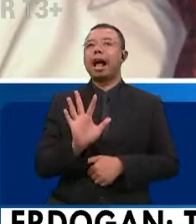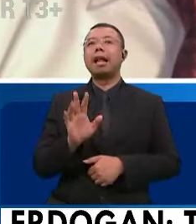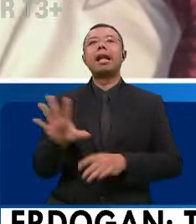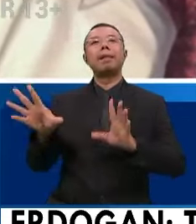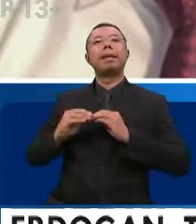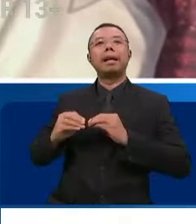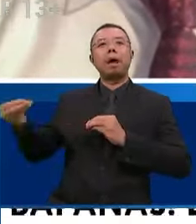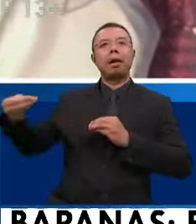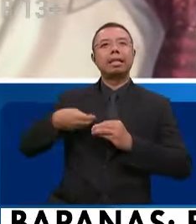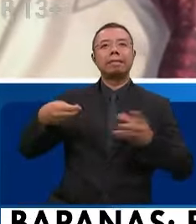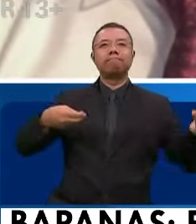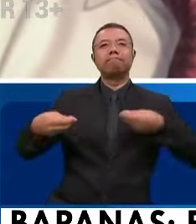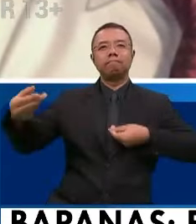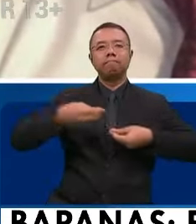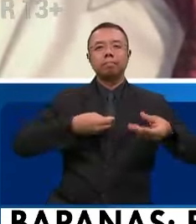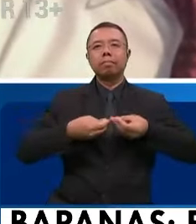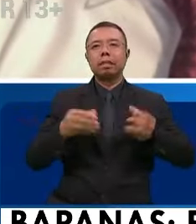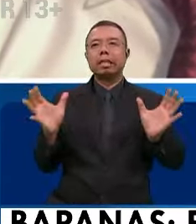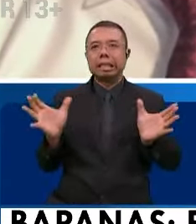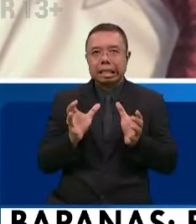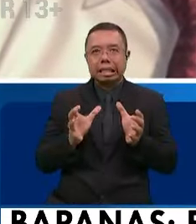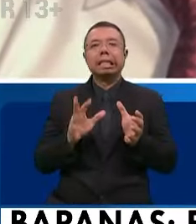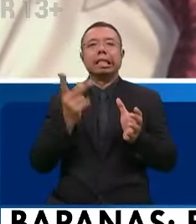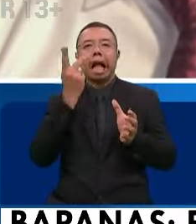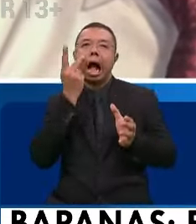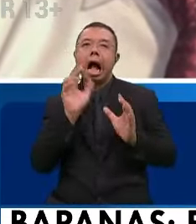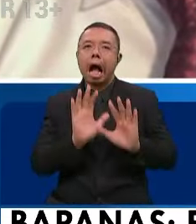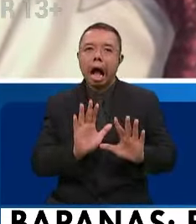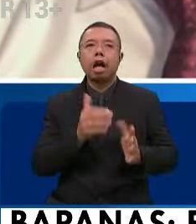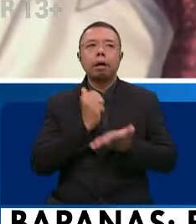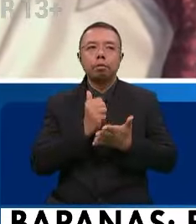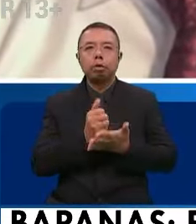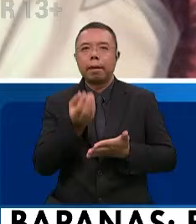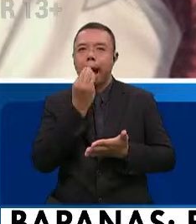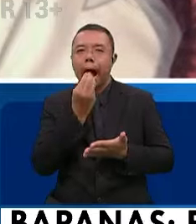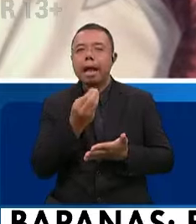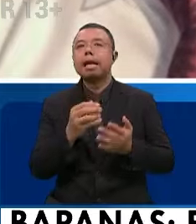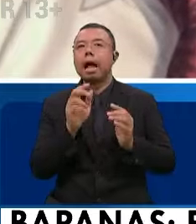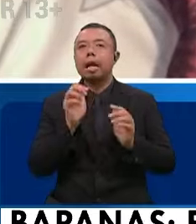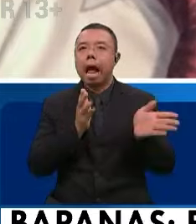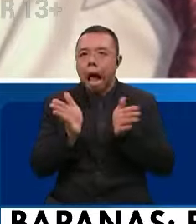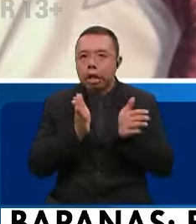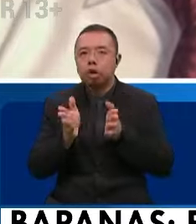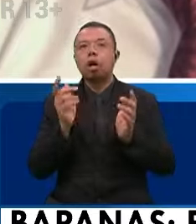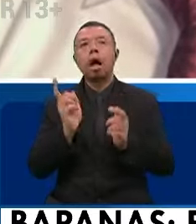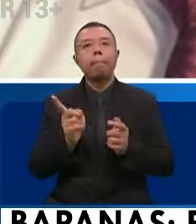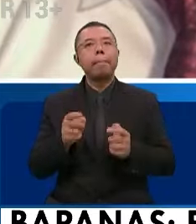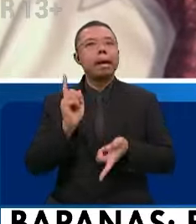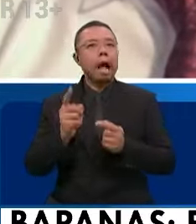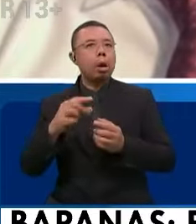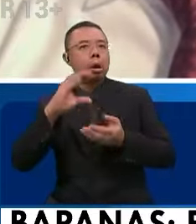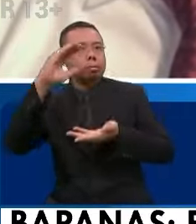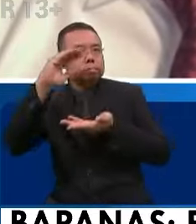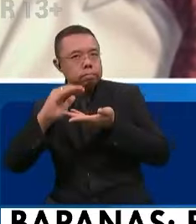menjaga stok-stok kebutuhan pangan, terutama kebutuhan pangan yang menyebabkan inflasi volatile